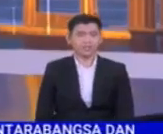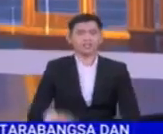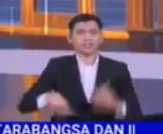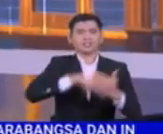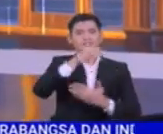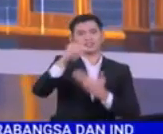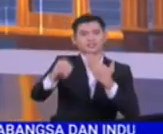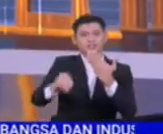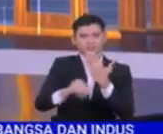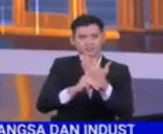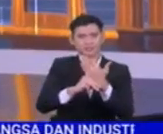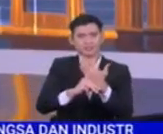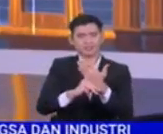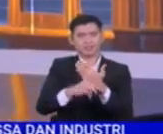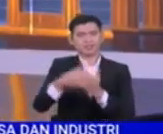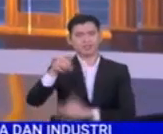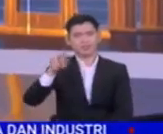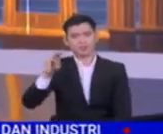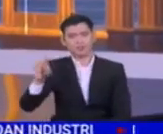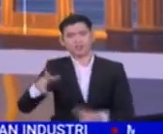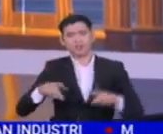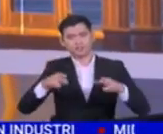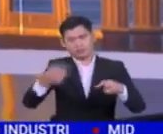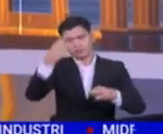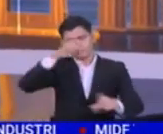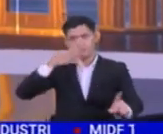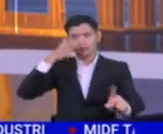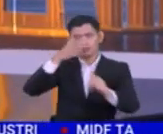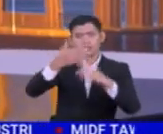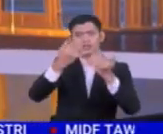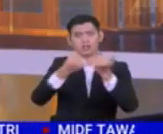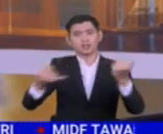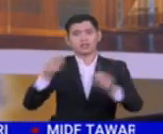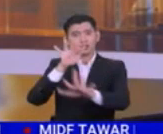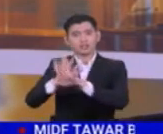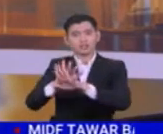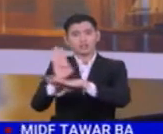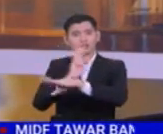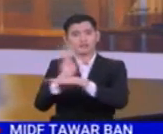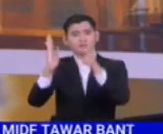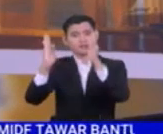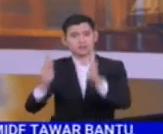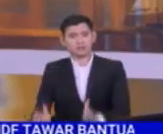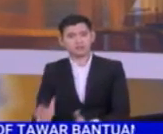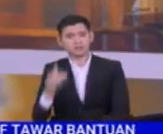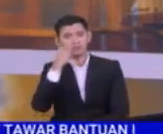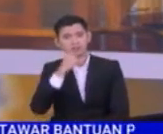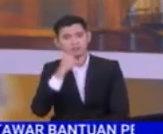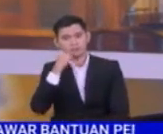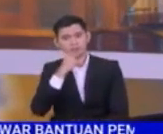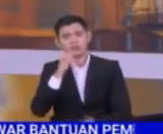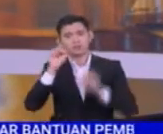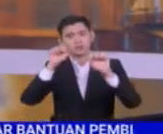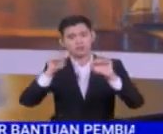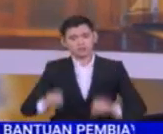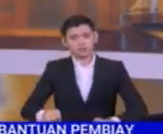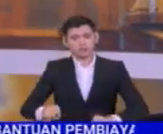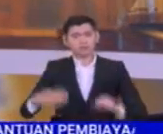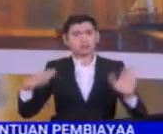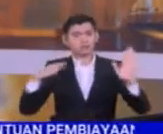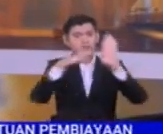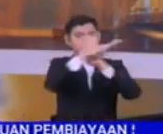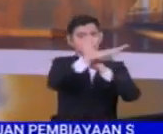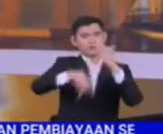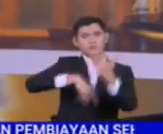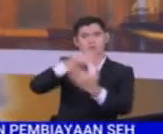Program Disruptive Womanization dilancarkan bertujuan melahirkan lebih ramai usahawan wanita yang berdaya saing. Menurut pengurus